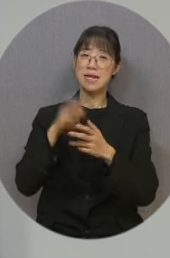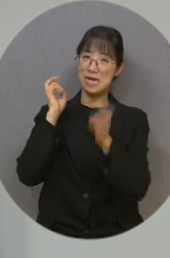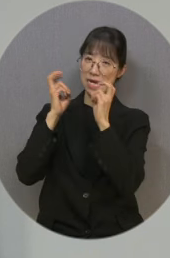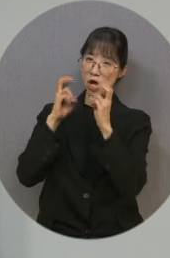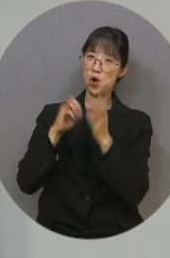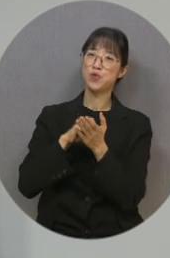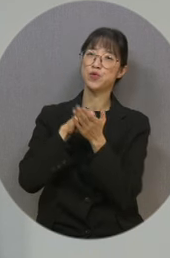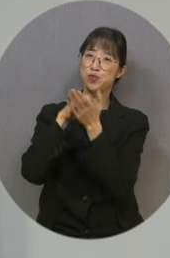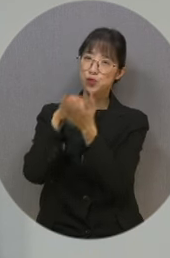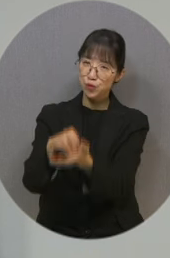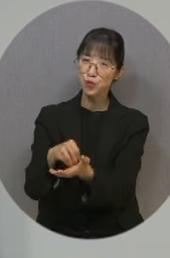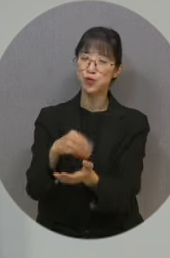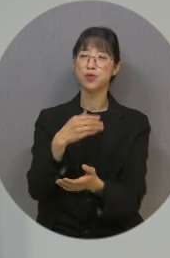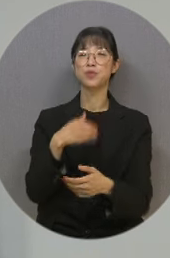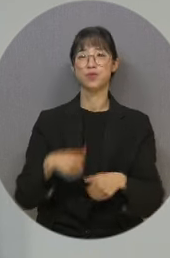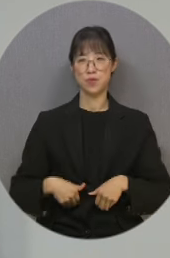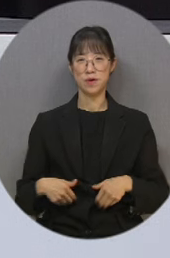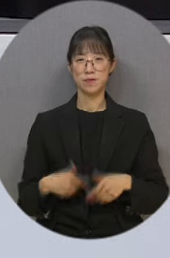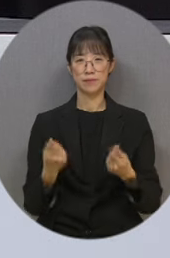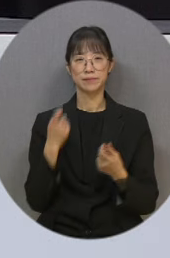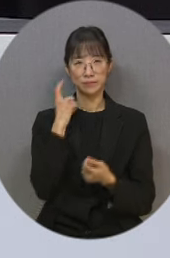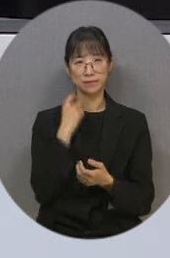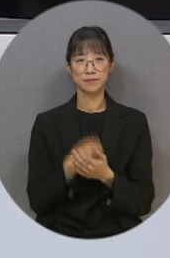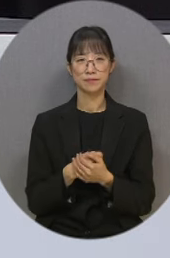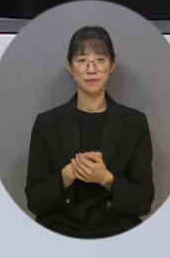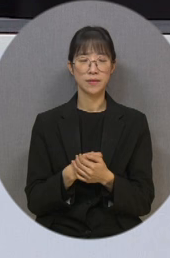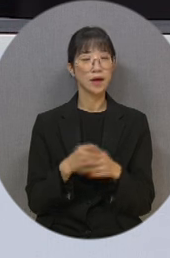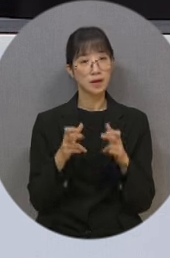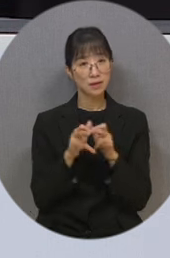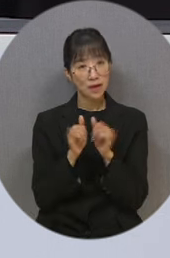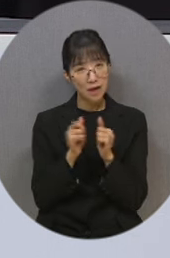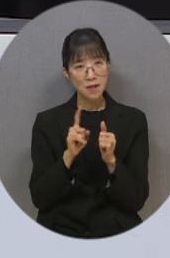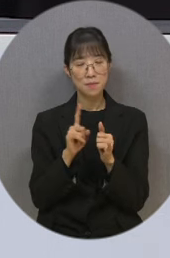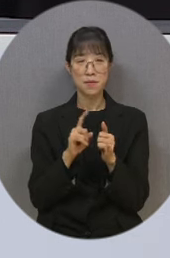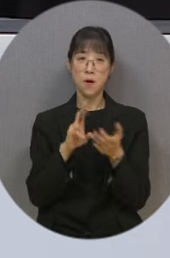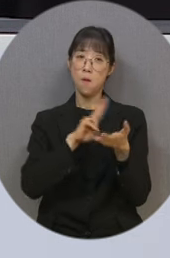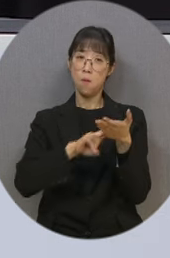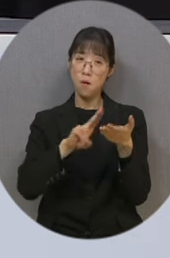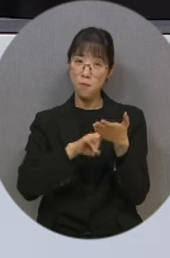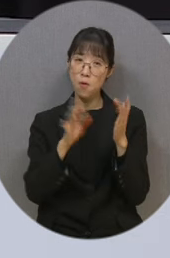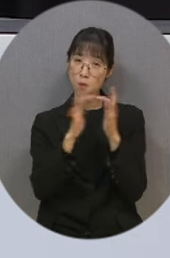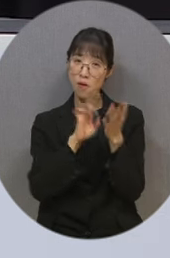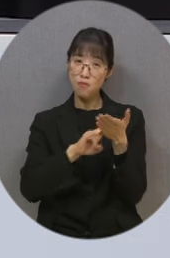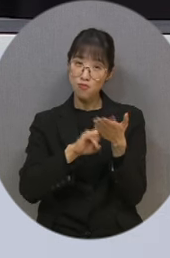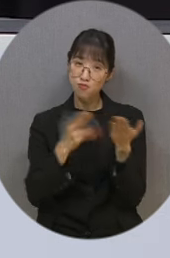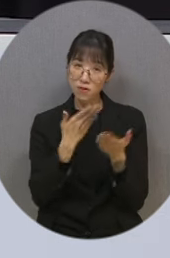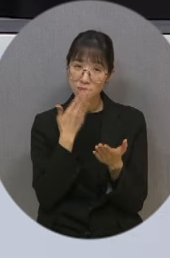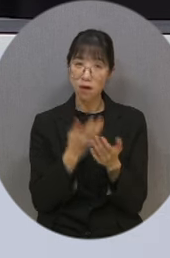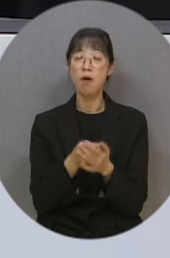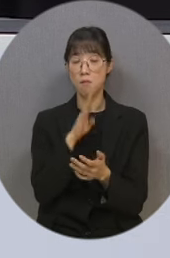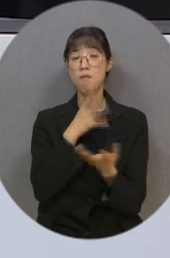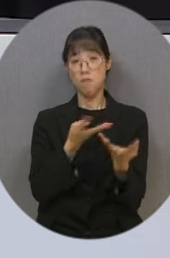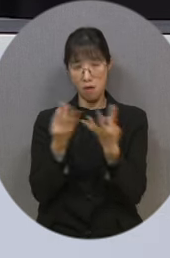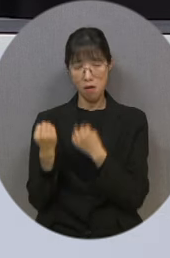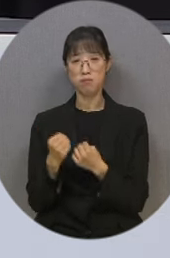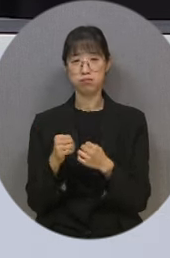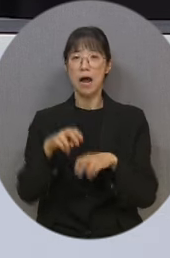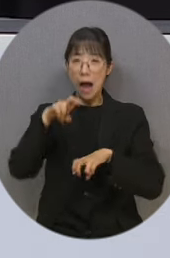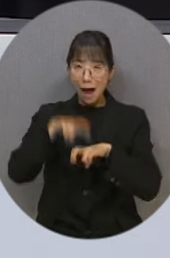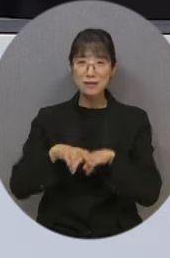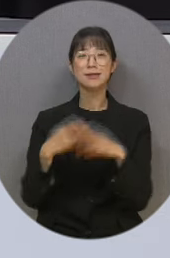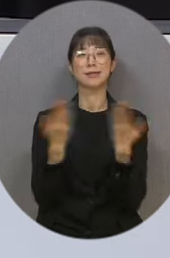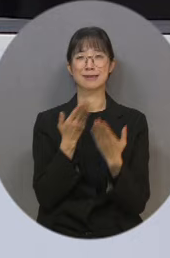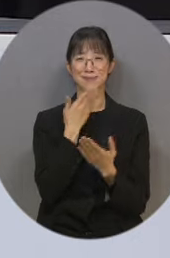취업이 돼야 된다는 생각이 들었습니다 그 장애인들도 웹툰이나 이런 자들 정말 많이 해 수 있지 않 앉아서 하는